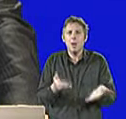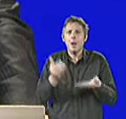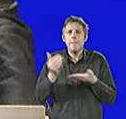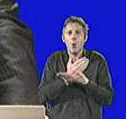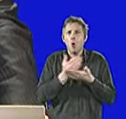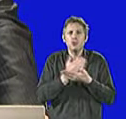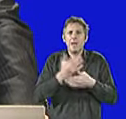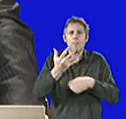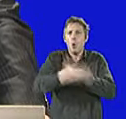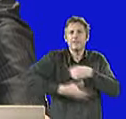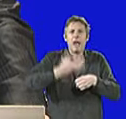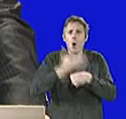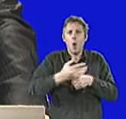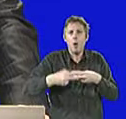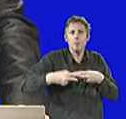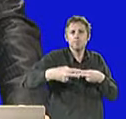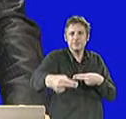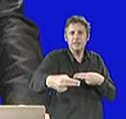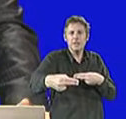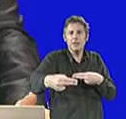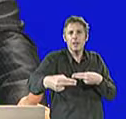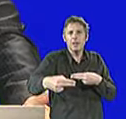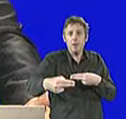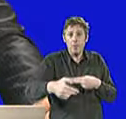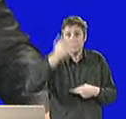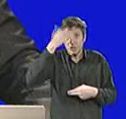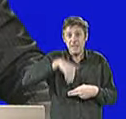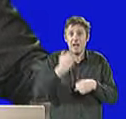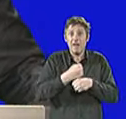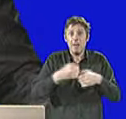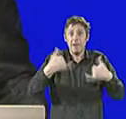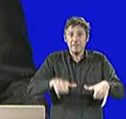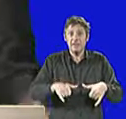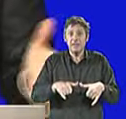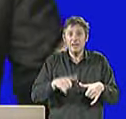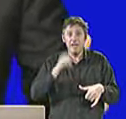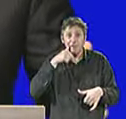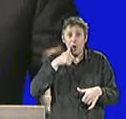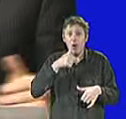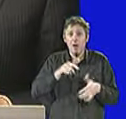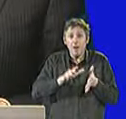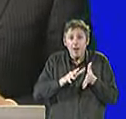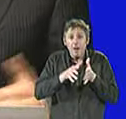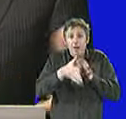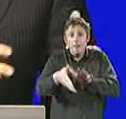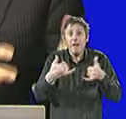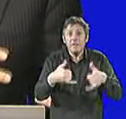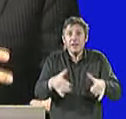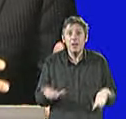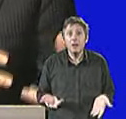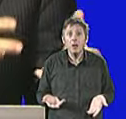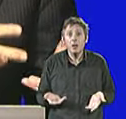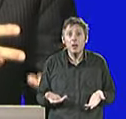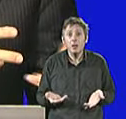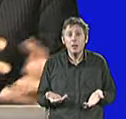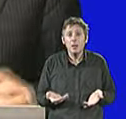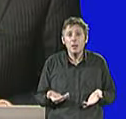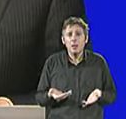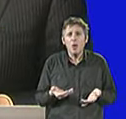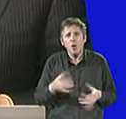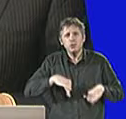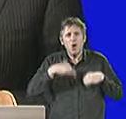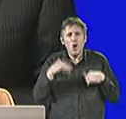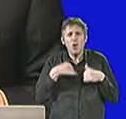pour les 5 années qui viennent. Je mesure ce qui reste à faire. Je vois bien quand une minorité infime de